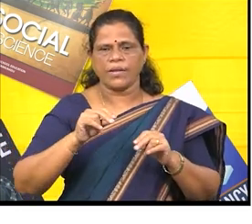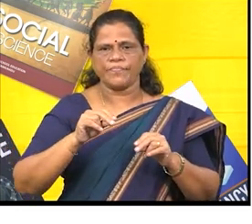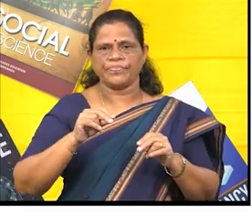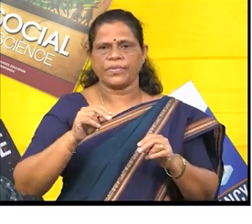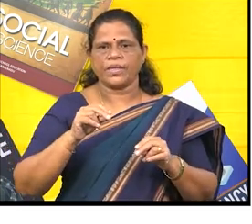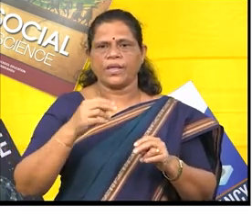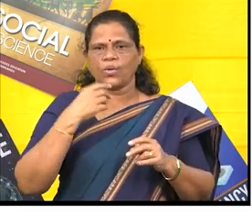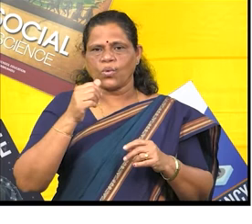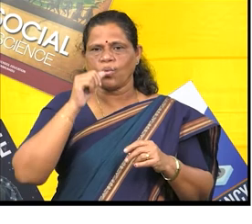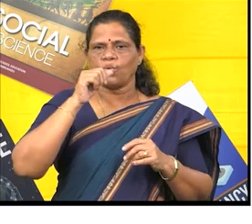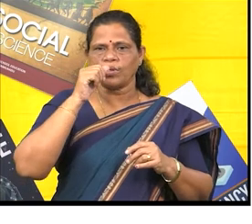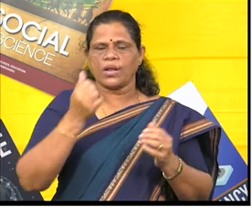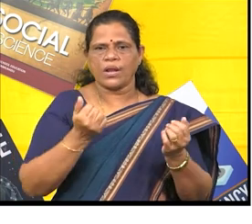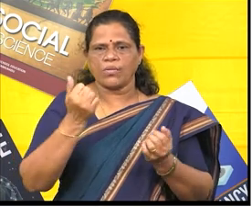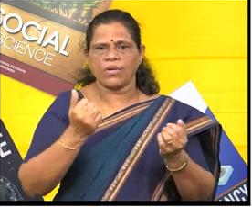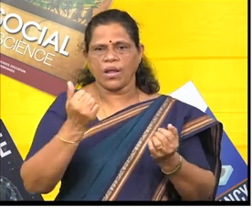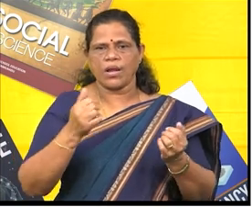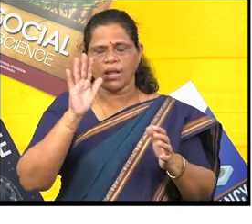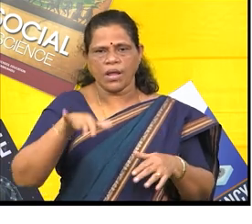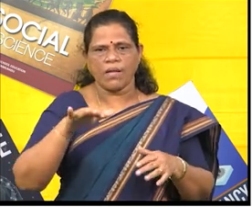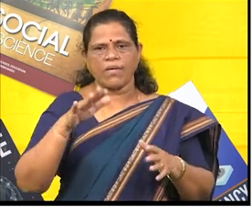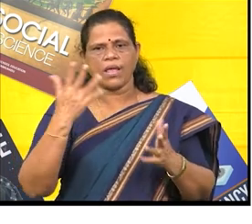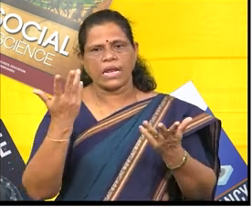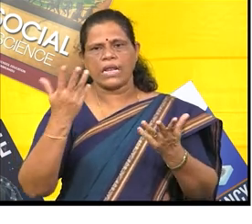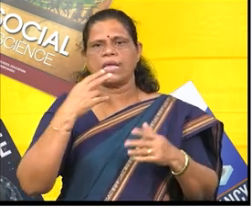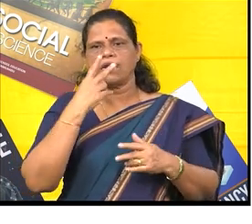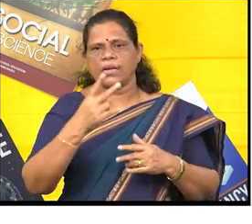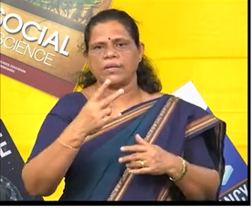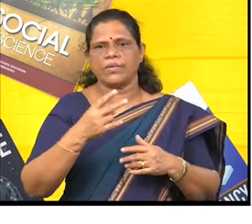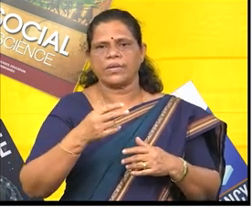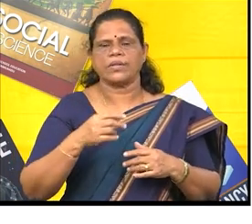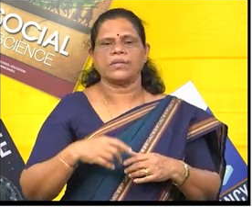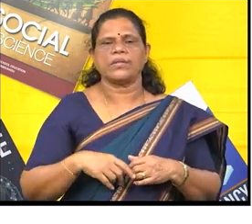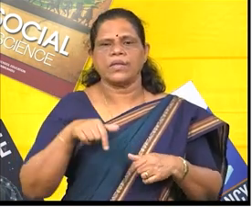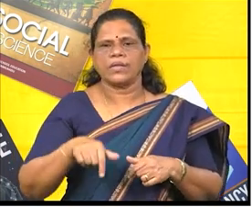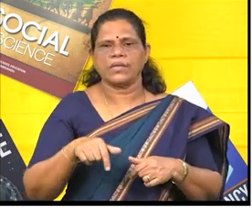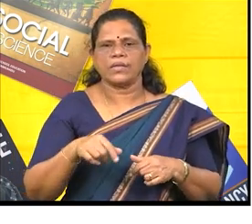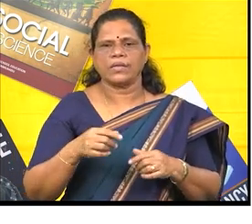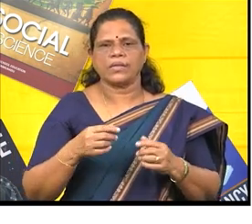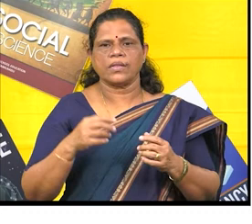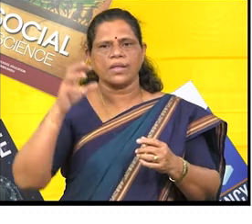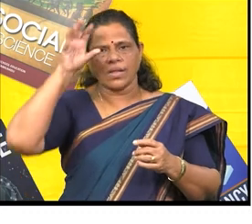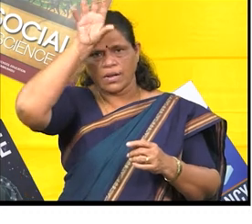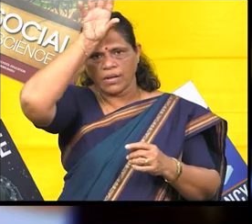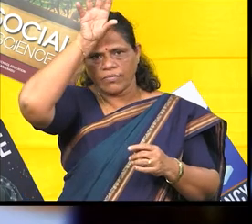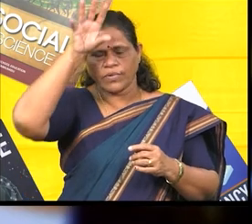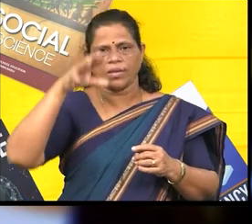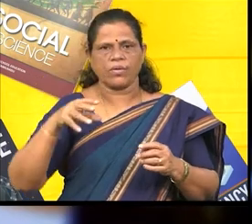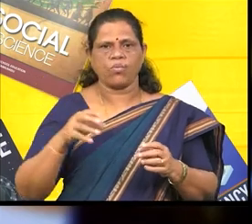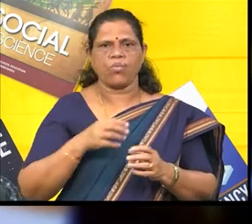இல்லை வருகாமல் இருக்கிறா, குடித்துவிட்டு வாகனம் ஓட்டுகிறார்களா இல்லை குடிக்காமையே வாகனம் ஓட்டிருக்கிறாங்களான்னு டெஸ்ட் பண்ணுவாங்க. யார், இது வந்து டிராஃபிக் போலீஸ் தான்